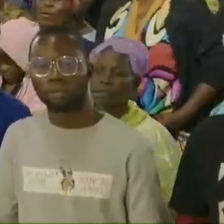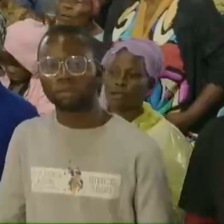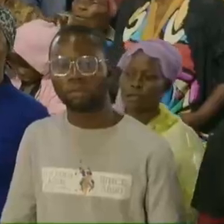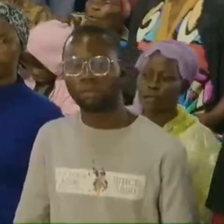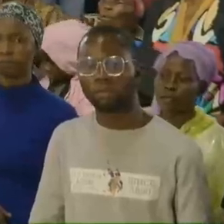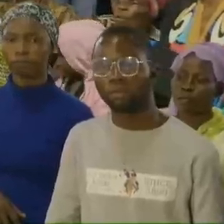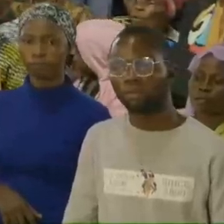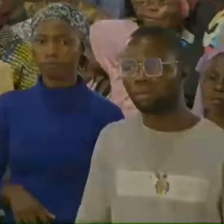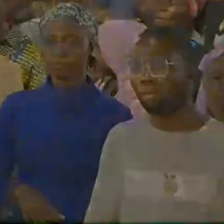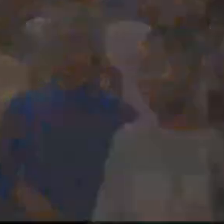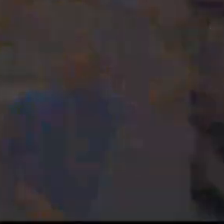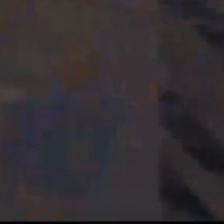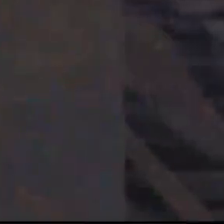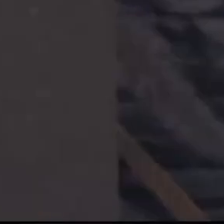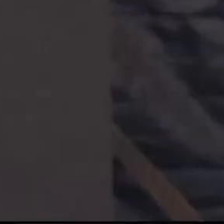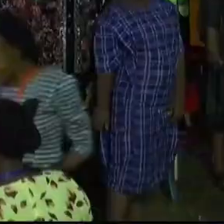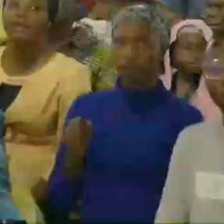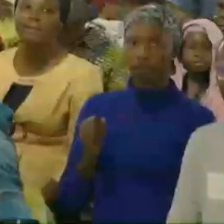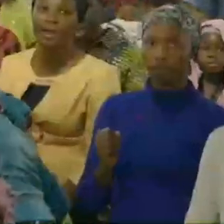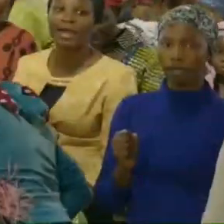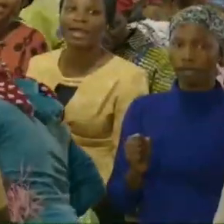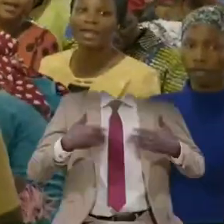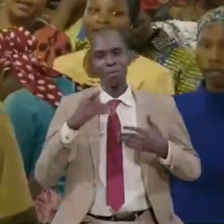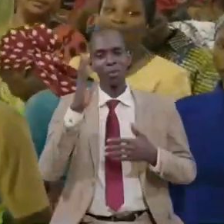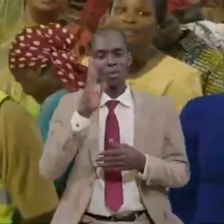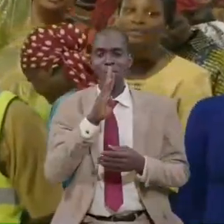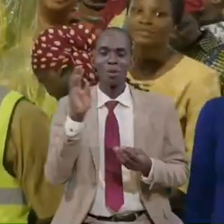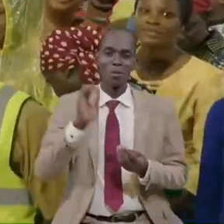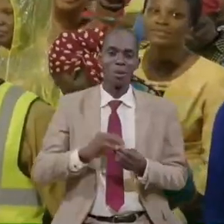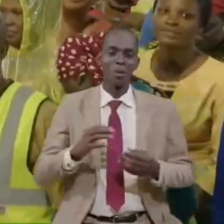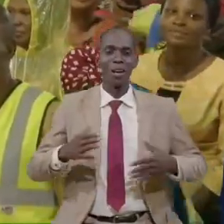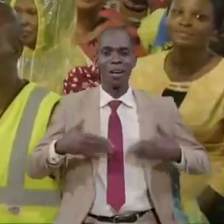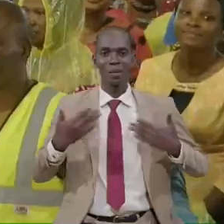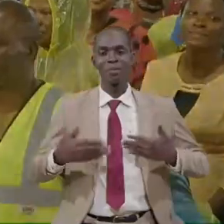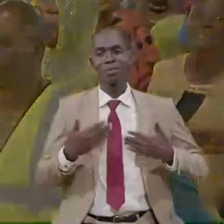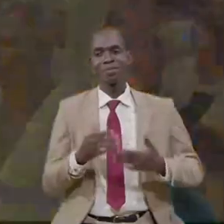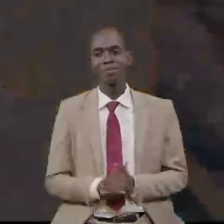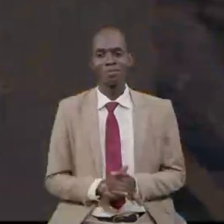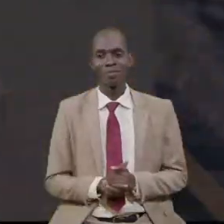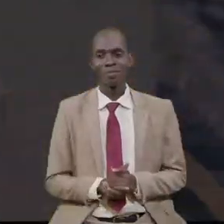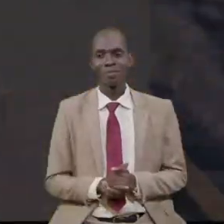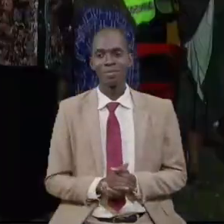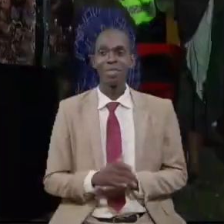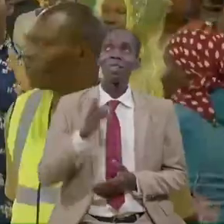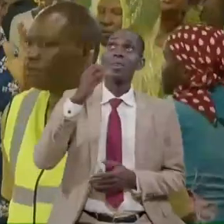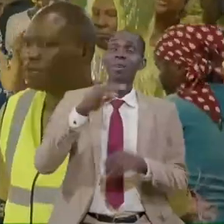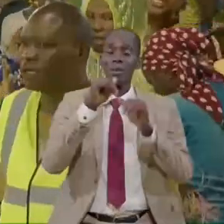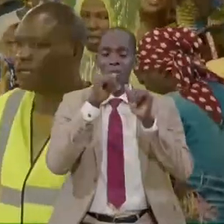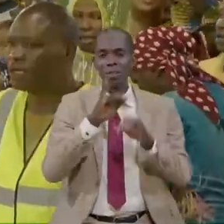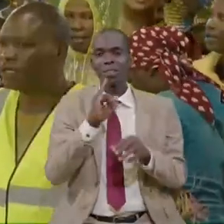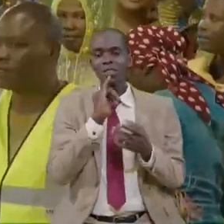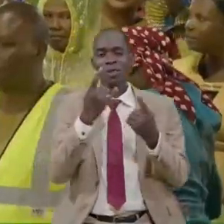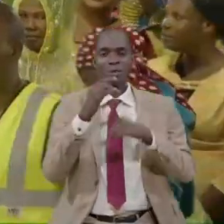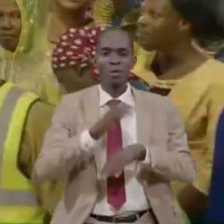Je sais que vous êtes content, vous serez plus content. Les bénédictions de Dieu viendront sur